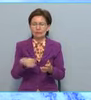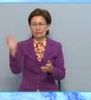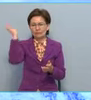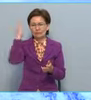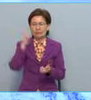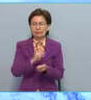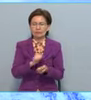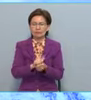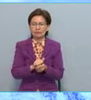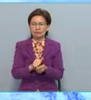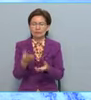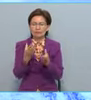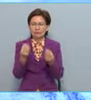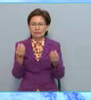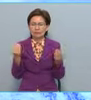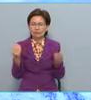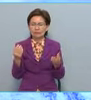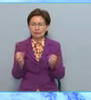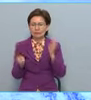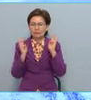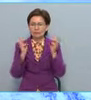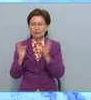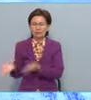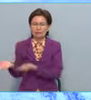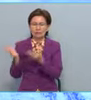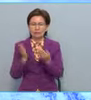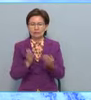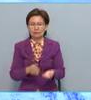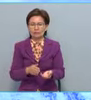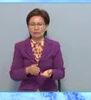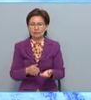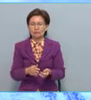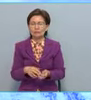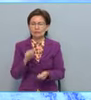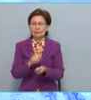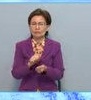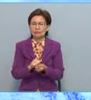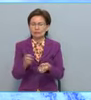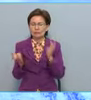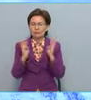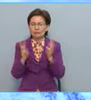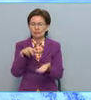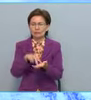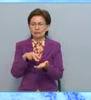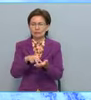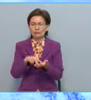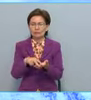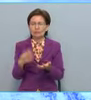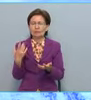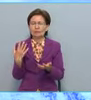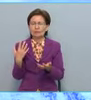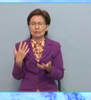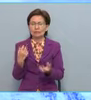литр сұйық отын тасымалданды. Жылыту маусымы қашан басталады және қатты отының бағасы қаншалықты тұрақты болады? Түркістандағы